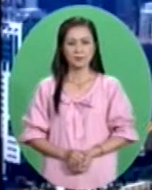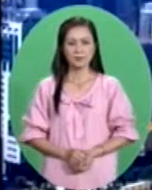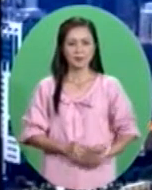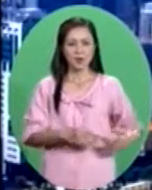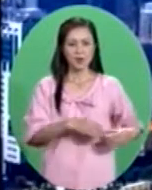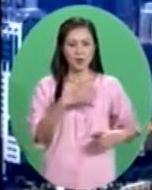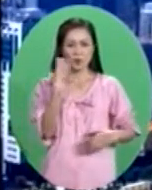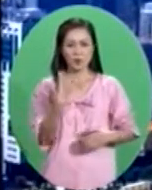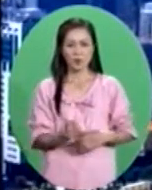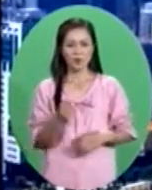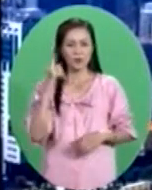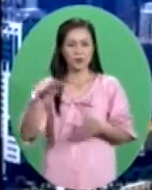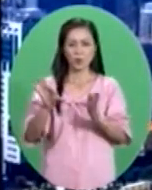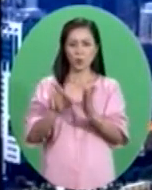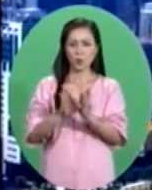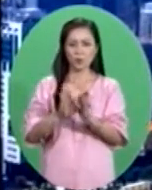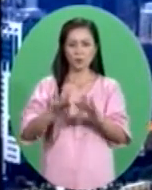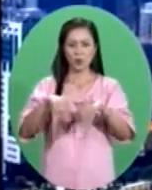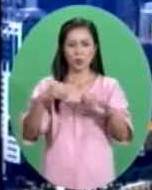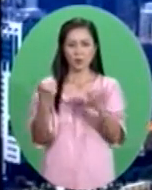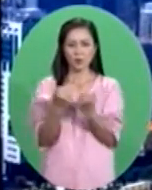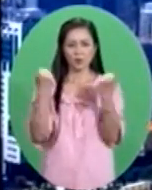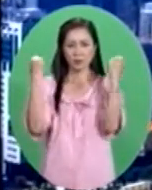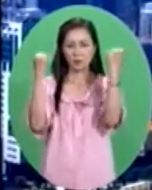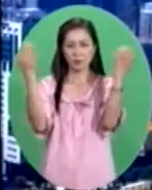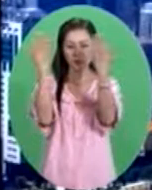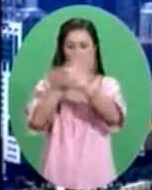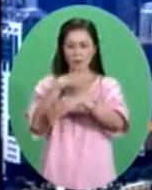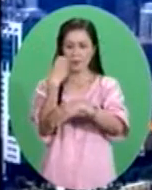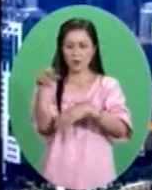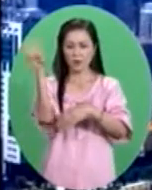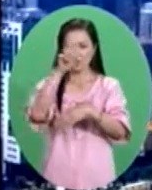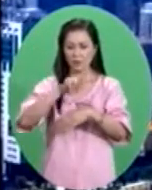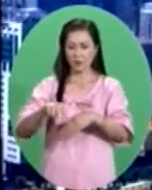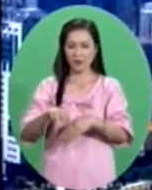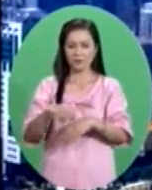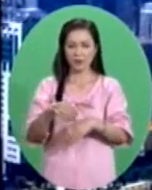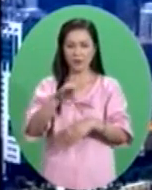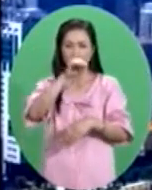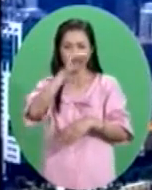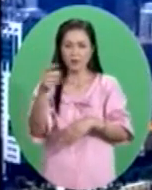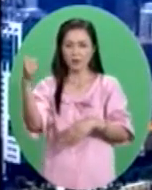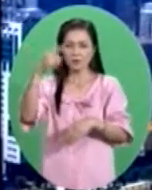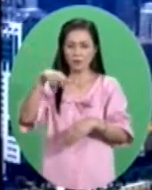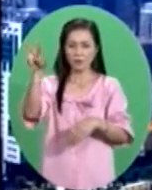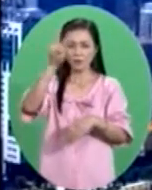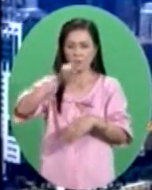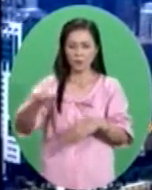nhóm nhạc nổi tiếng Hàn Quốc Tiara đã tổ chức thành công đêm nhạc tại Việt Nam và trở thành một trong những sao K-pop đến Việt Nam nhiều lần nhất.